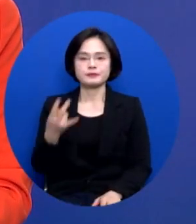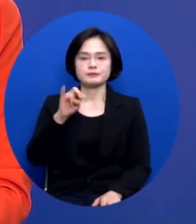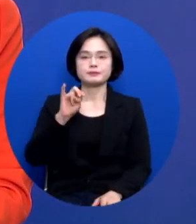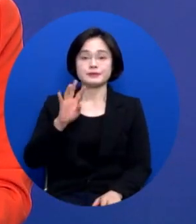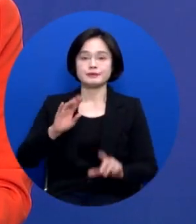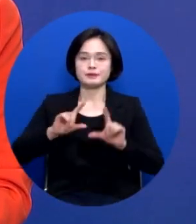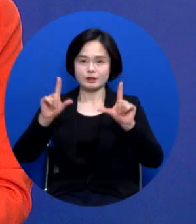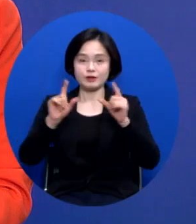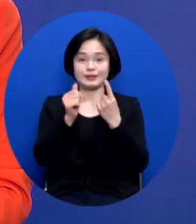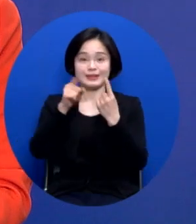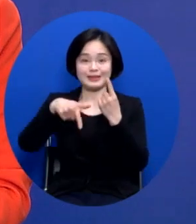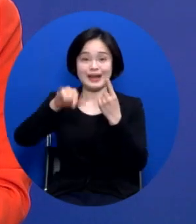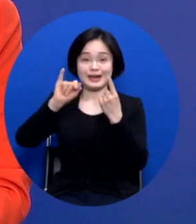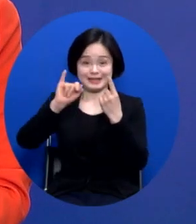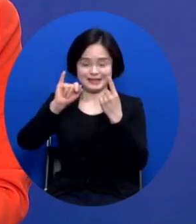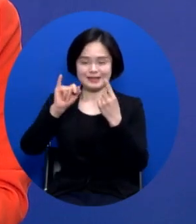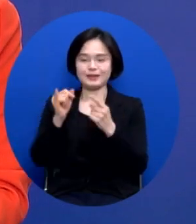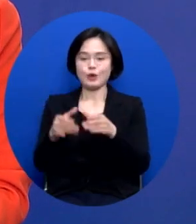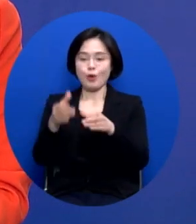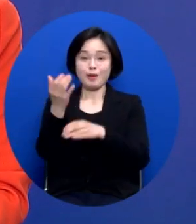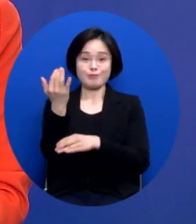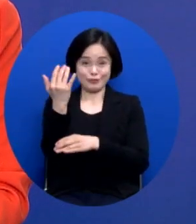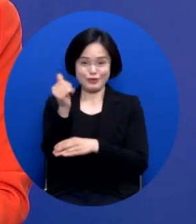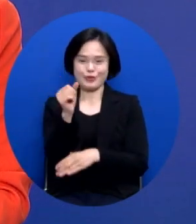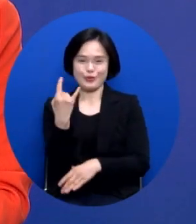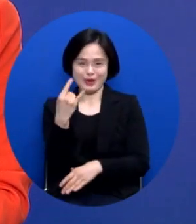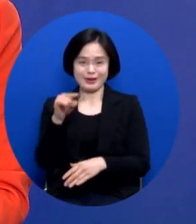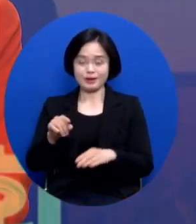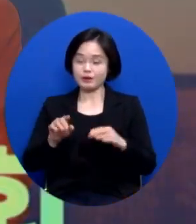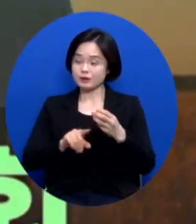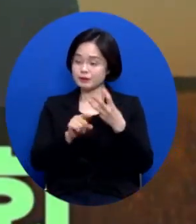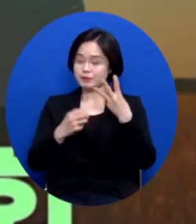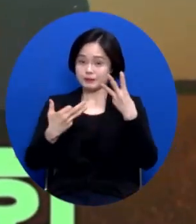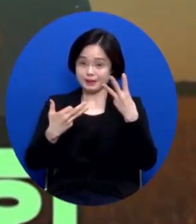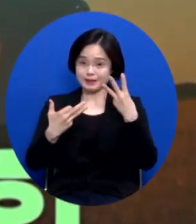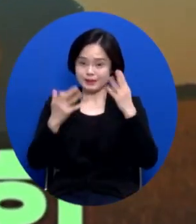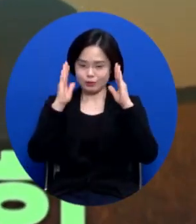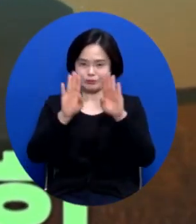2024년 1학기 횃불회가 오는 18일 개강합니다.